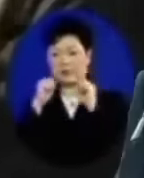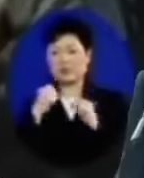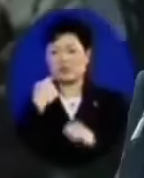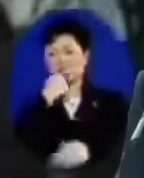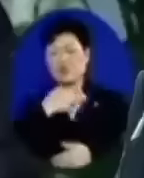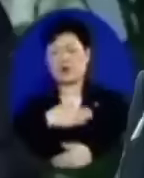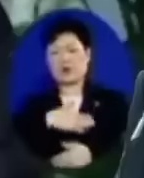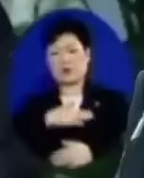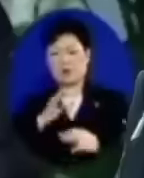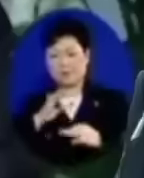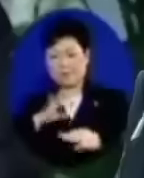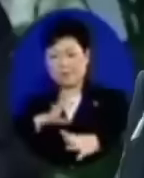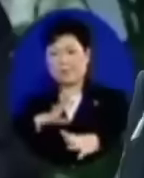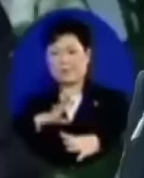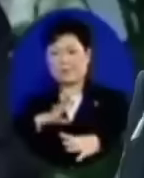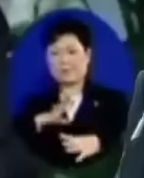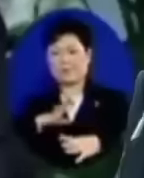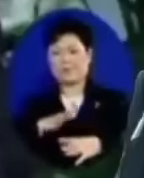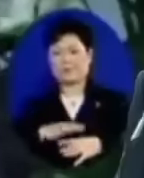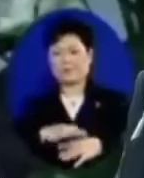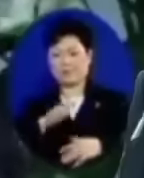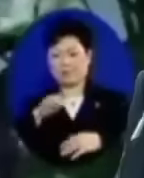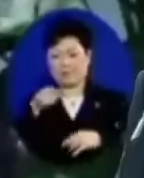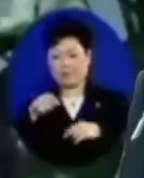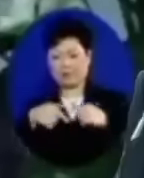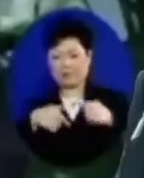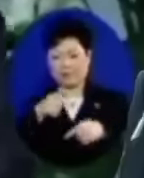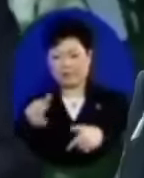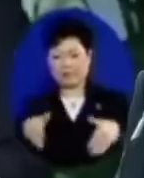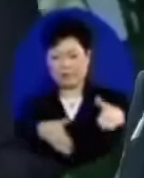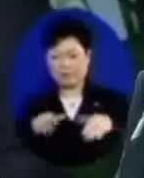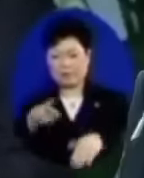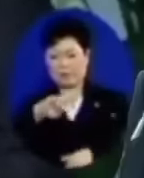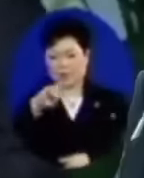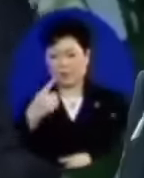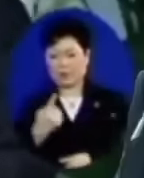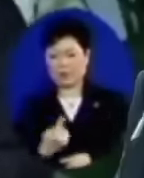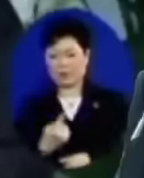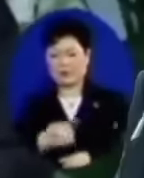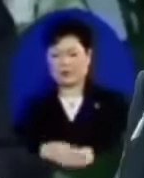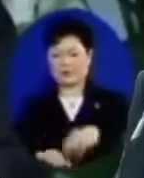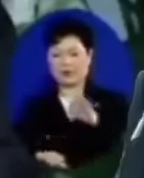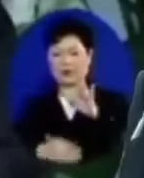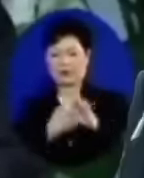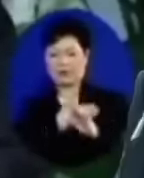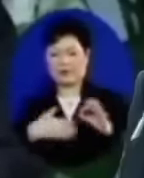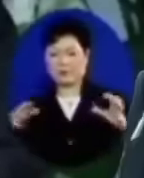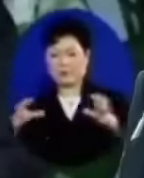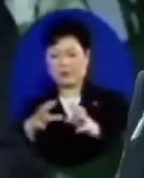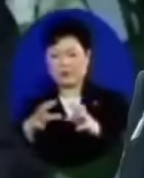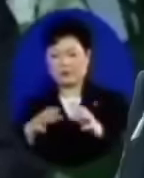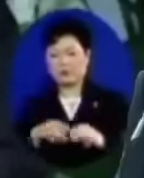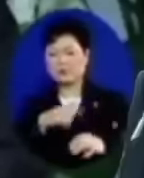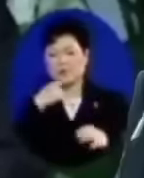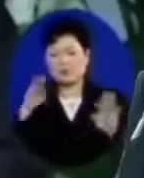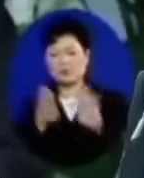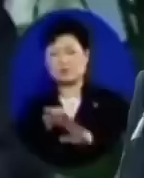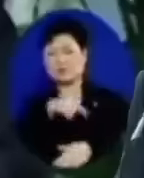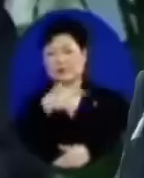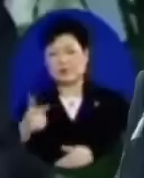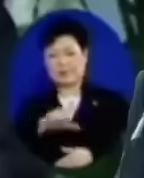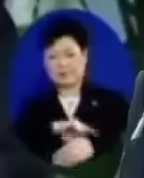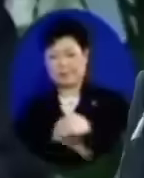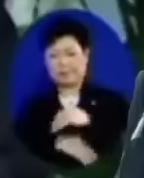알고 놀라서 가는 길을 돌이켜 예루살렘으로 뛰어가니까 열 제자들이 모여서 있는데 주일 저녁